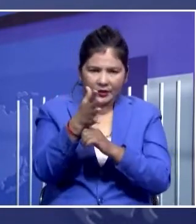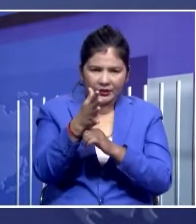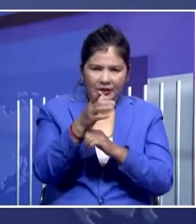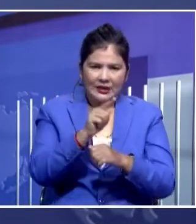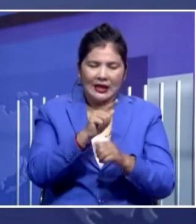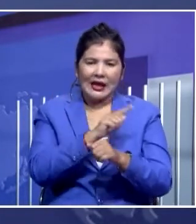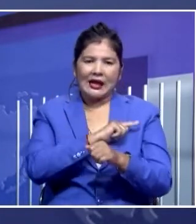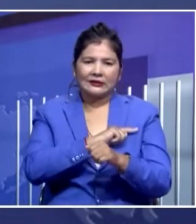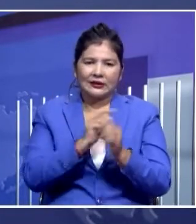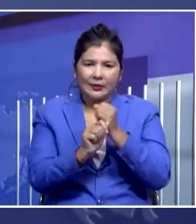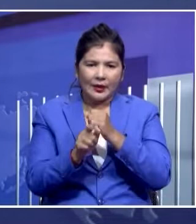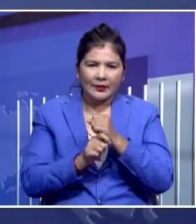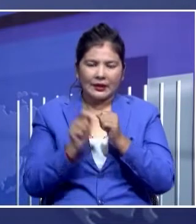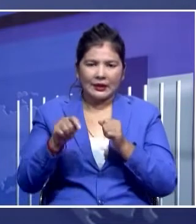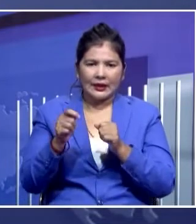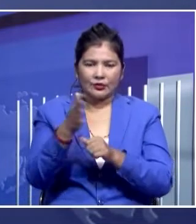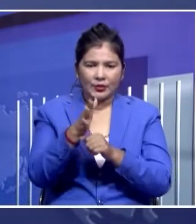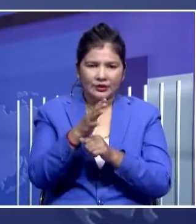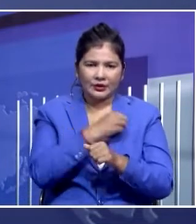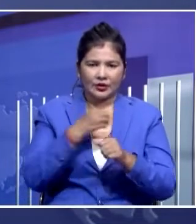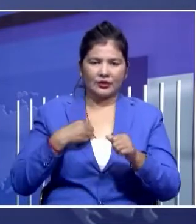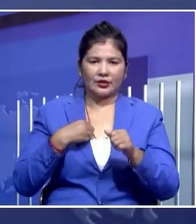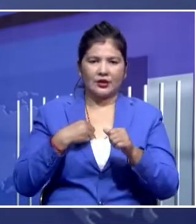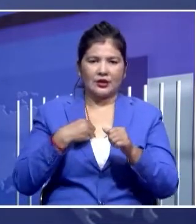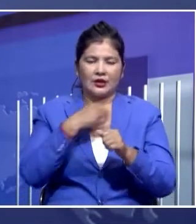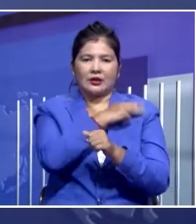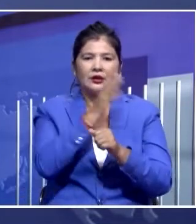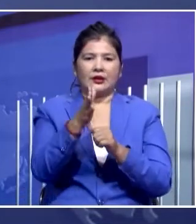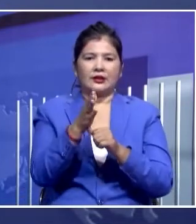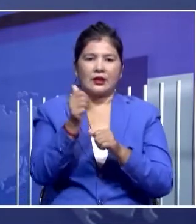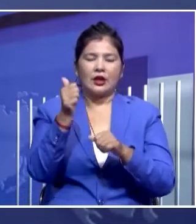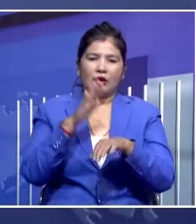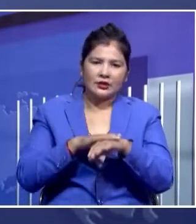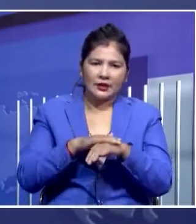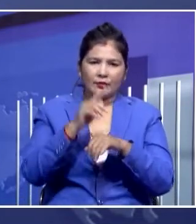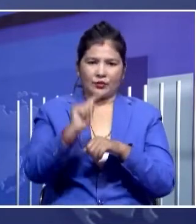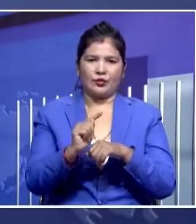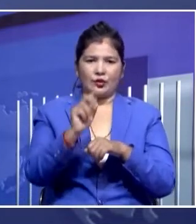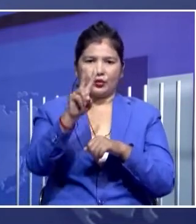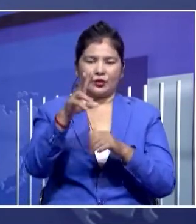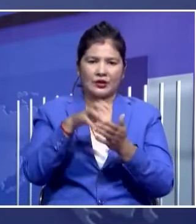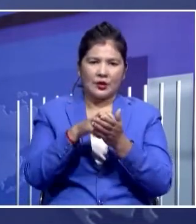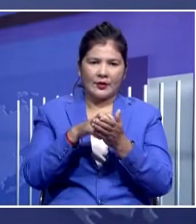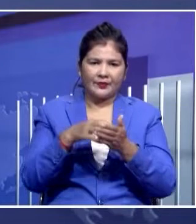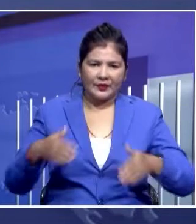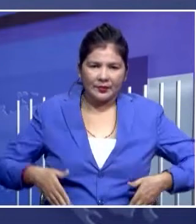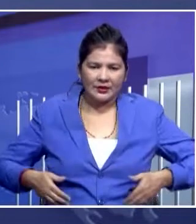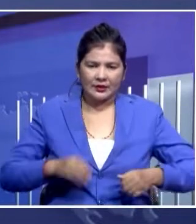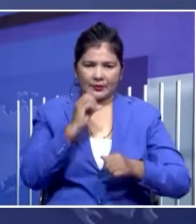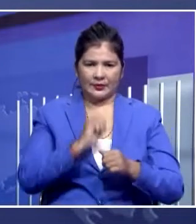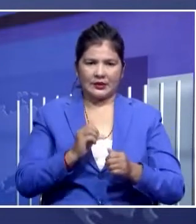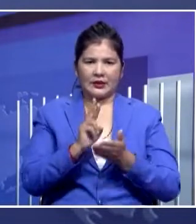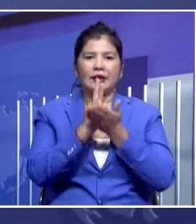आन्तरिक मामिला तथा कानुन मन्त्री डाक्टर रणबहादुर रावलले अछामका तुर्माखाद, ढकारी र कमल बजारका पीडितलाई राहत